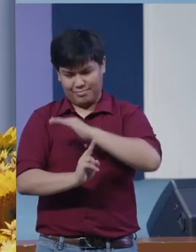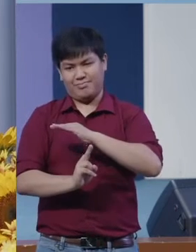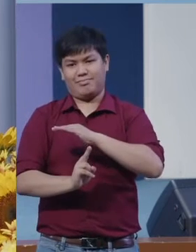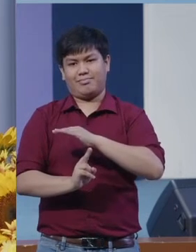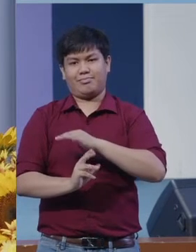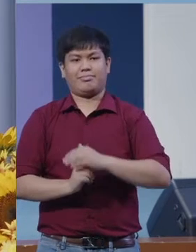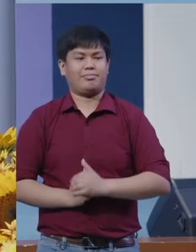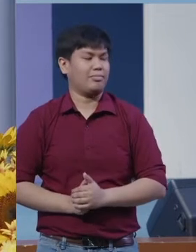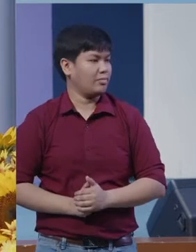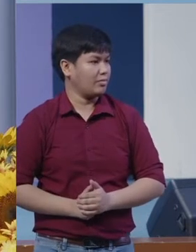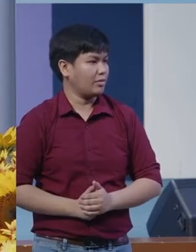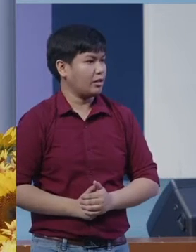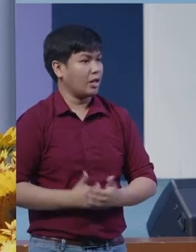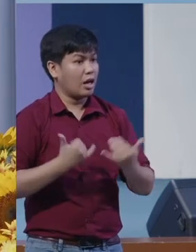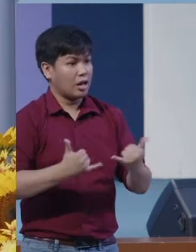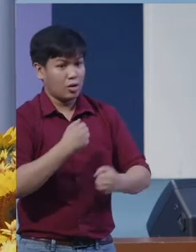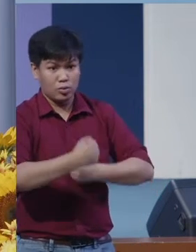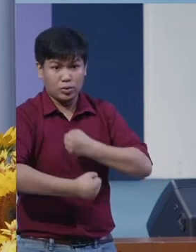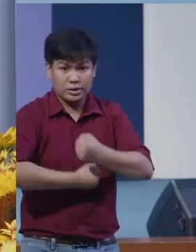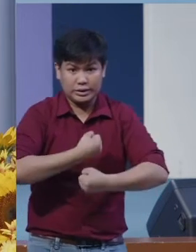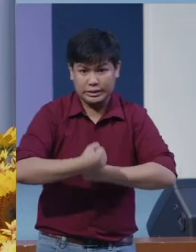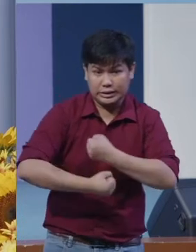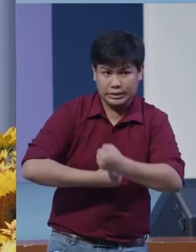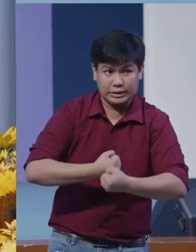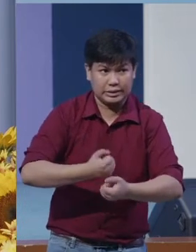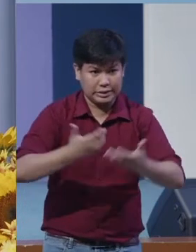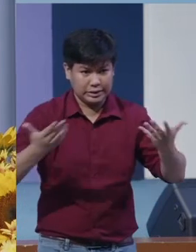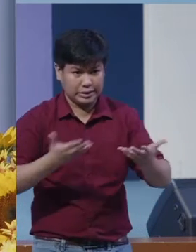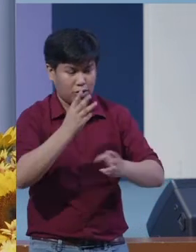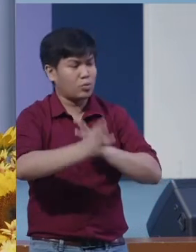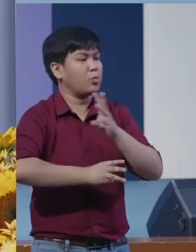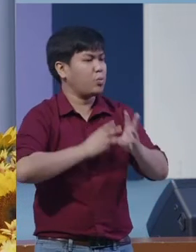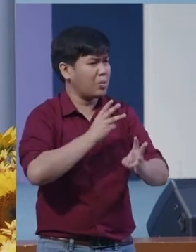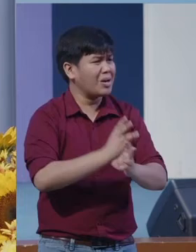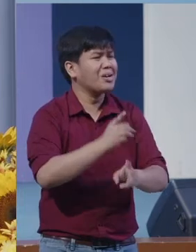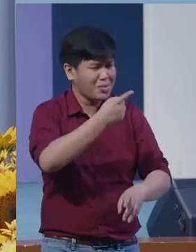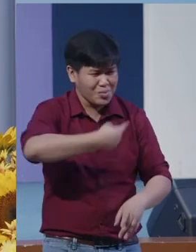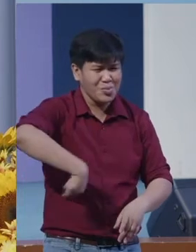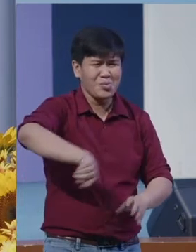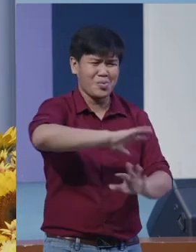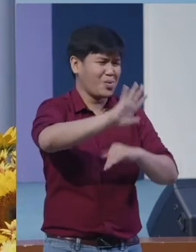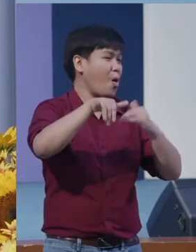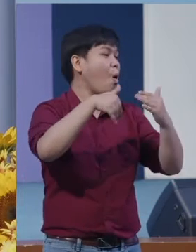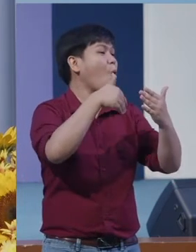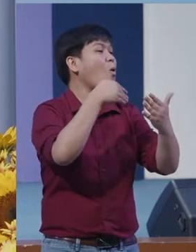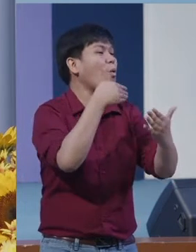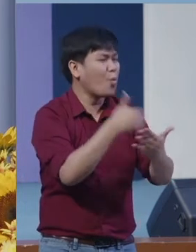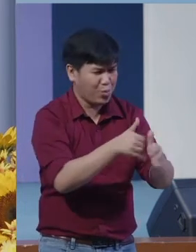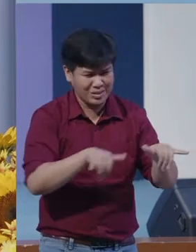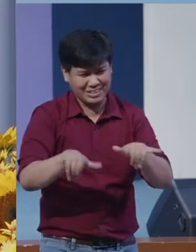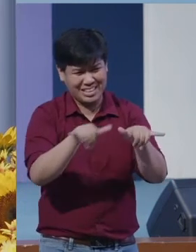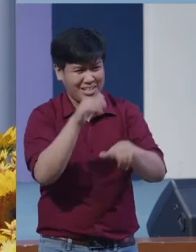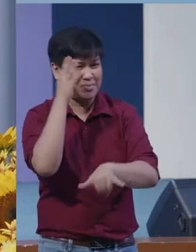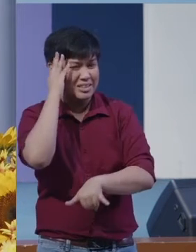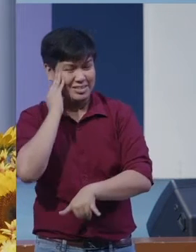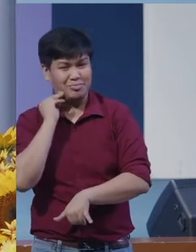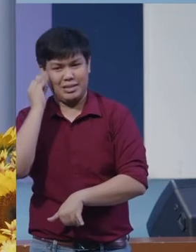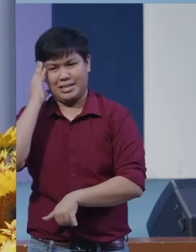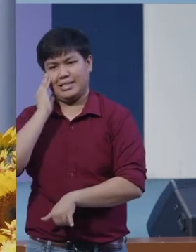Pangalawa, ang pagdurusa at pagsubok ay mararanasan ng lahat ng mananampalataya. Sabi ni Jesus sa